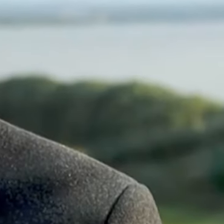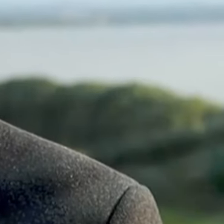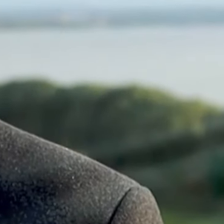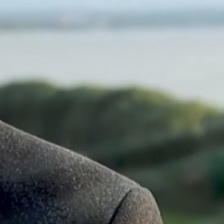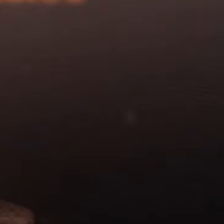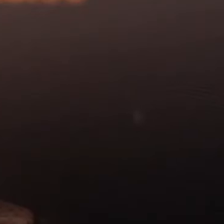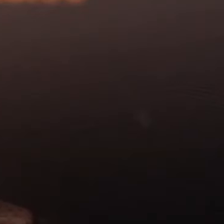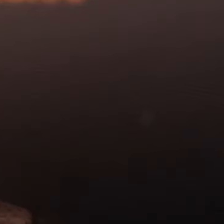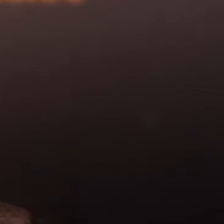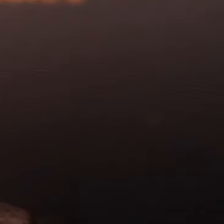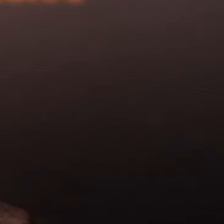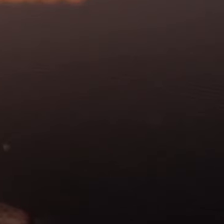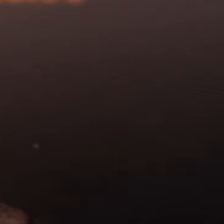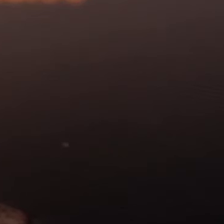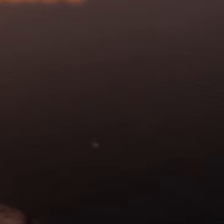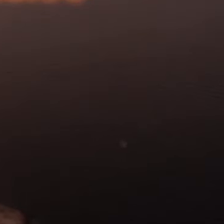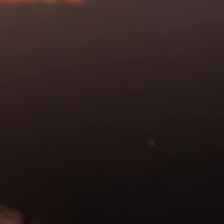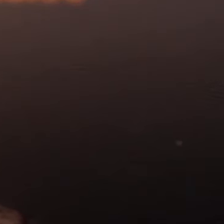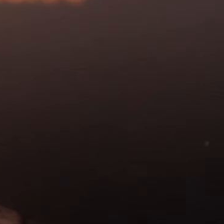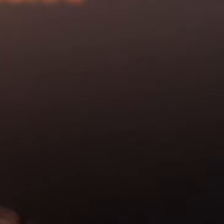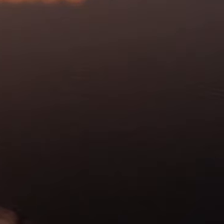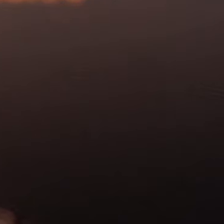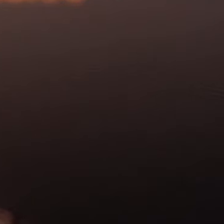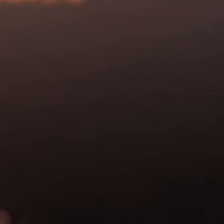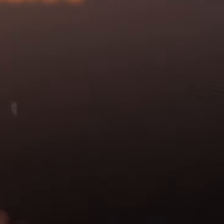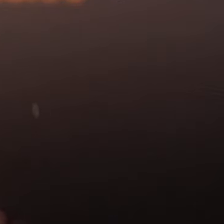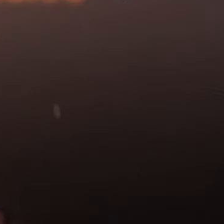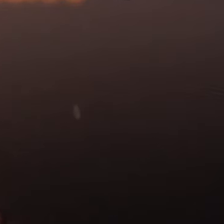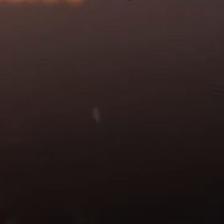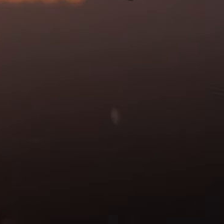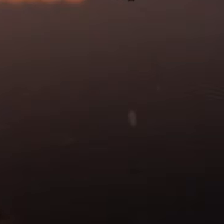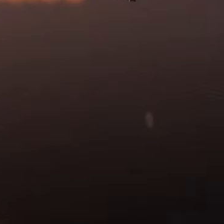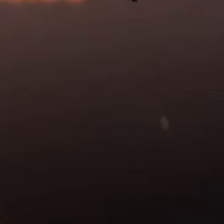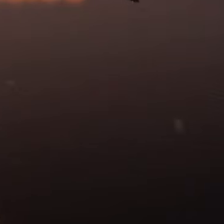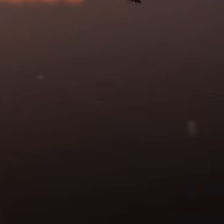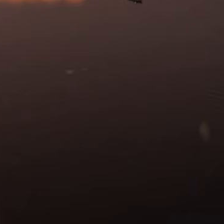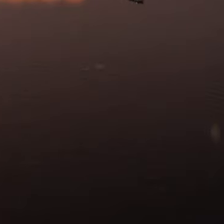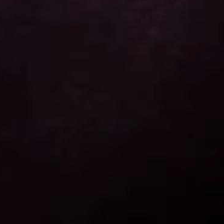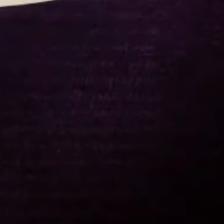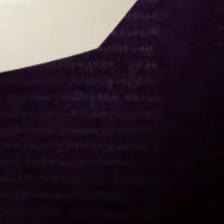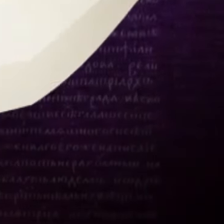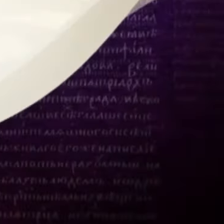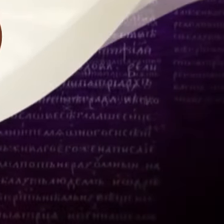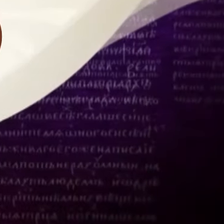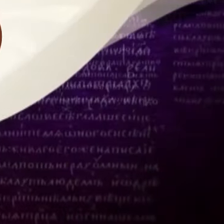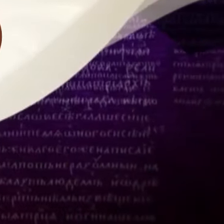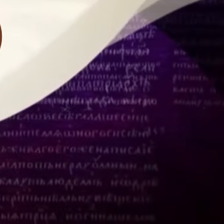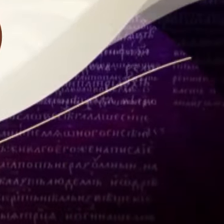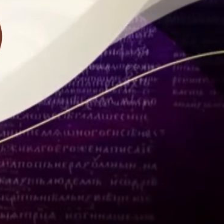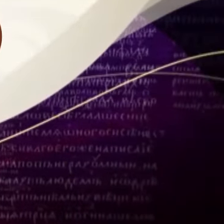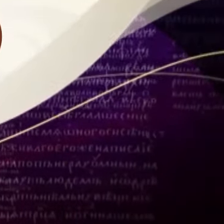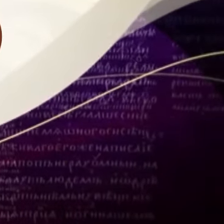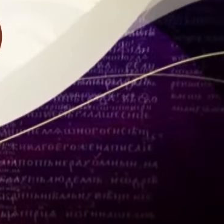про каждого из нас. «Русский мир». По субботам. 18 часов. На Спасе.